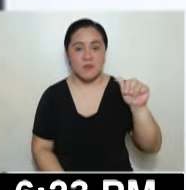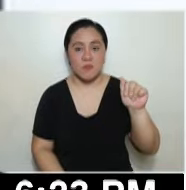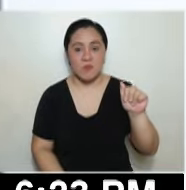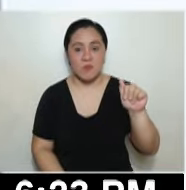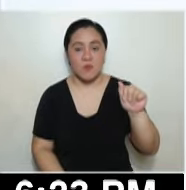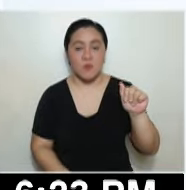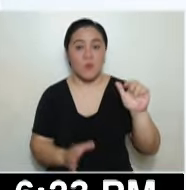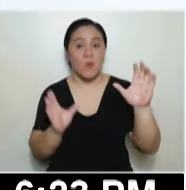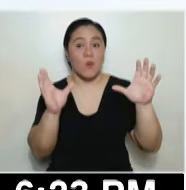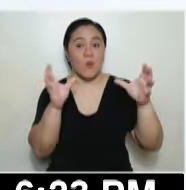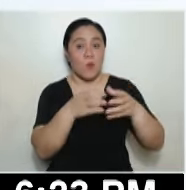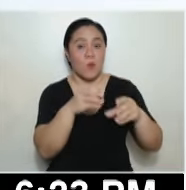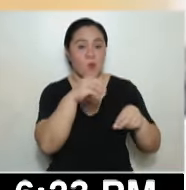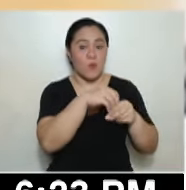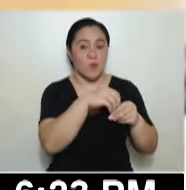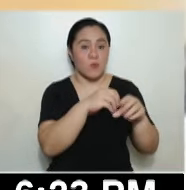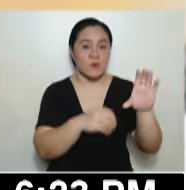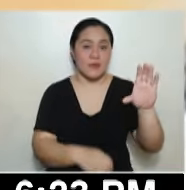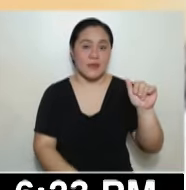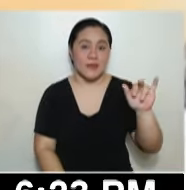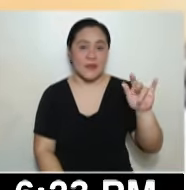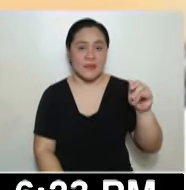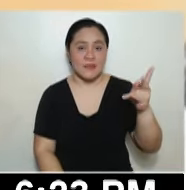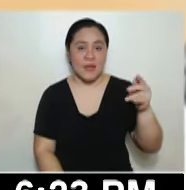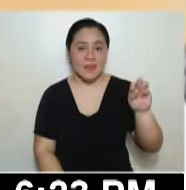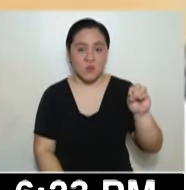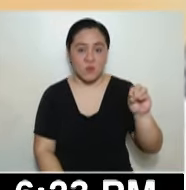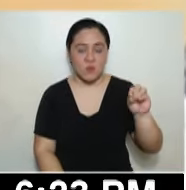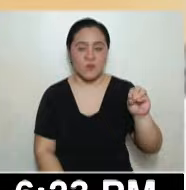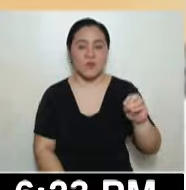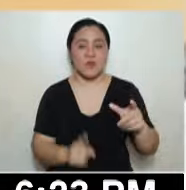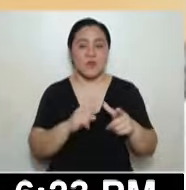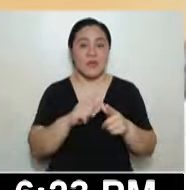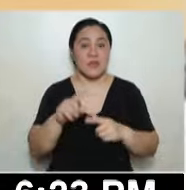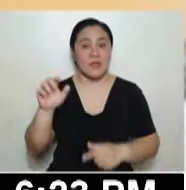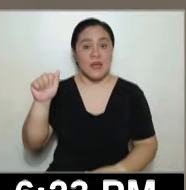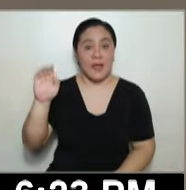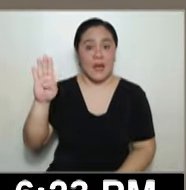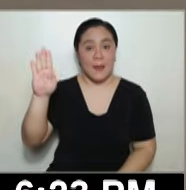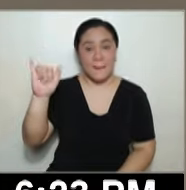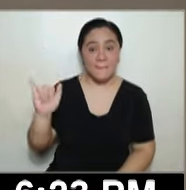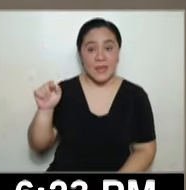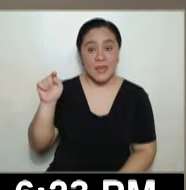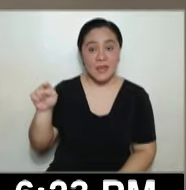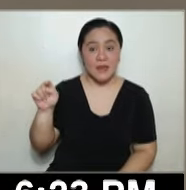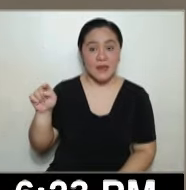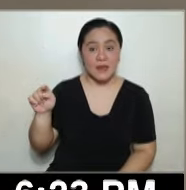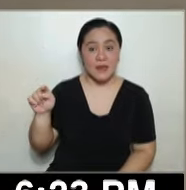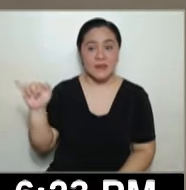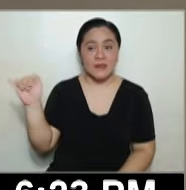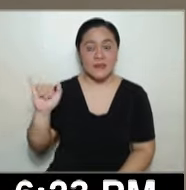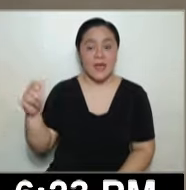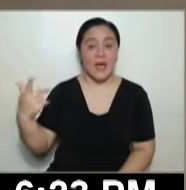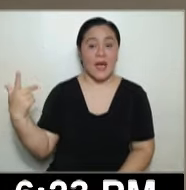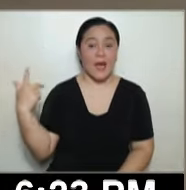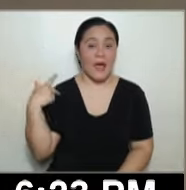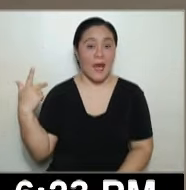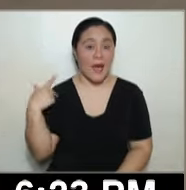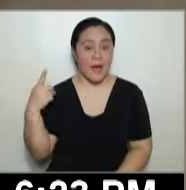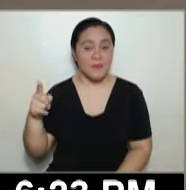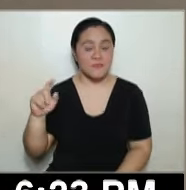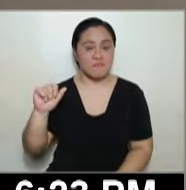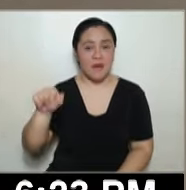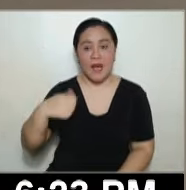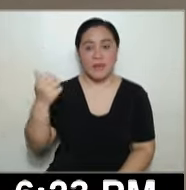kalyado ng mga Cayetano. At mukhang si Abby Binay na merong 10